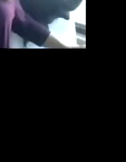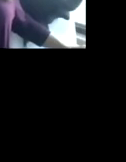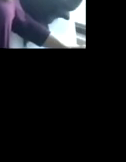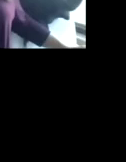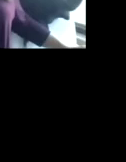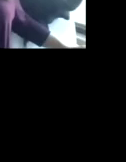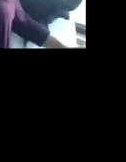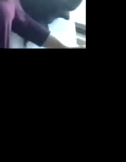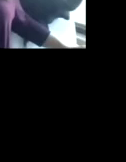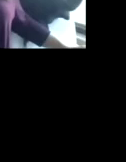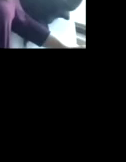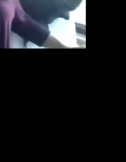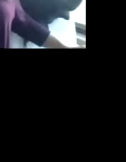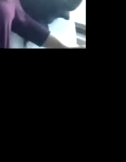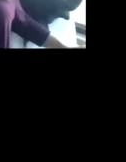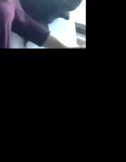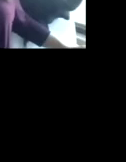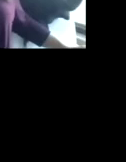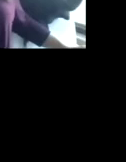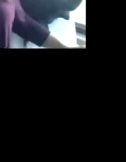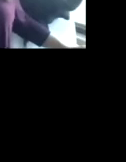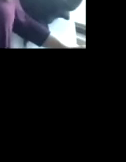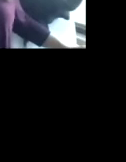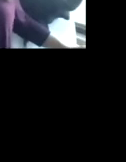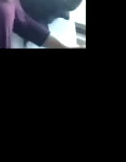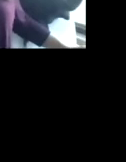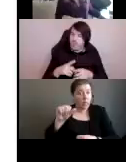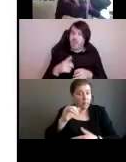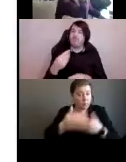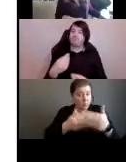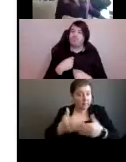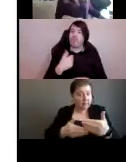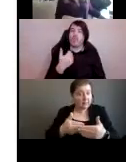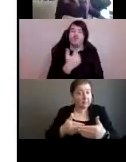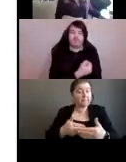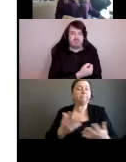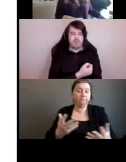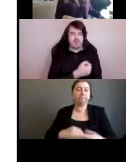montrer finalement que je donne mon consentement à me faire administrer le vaccin.